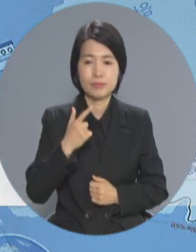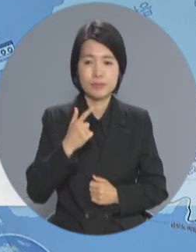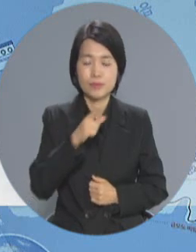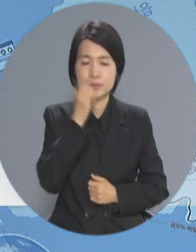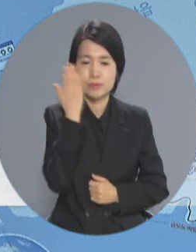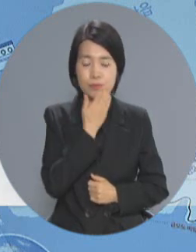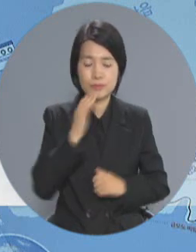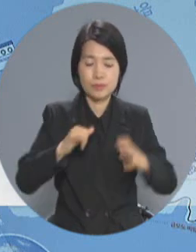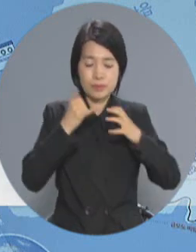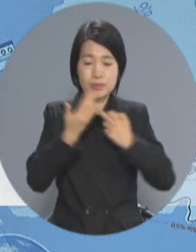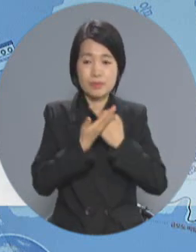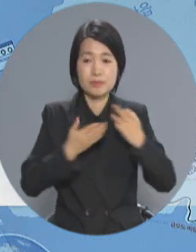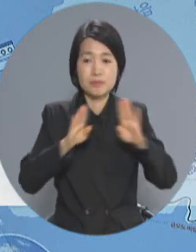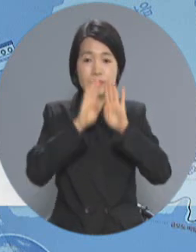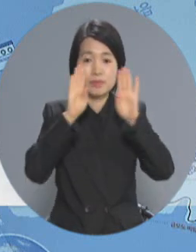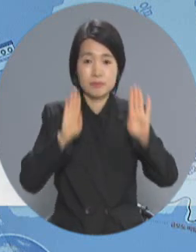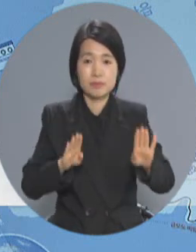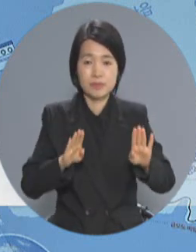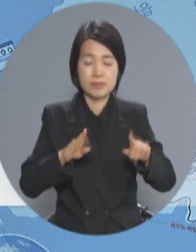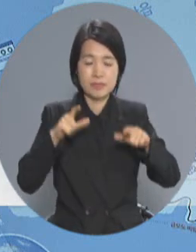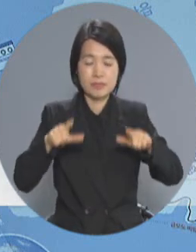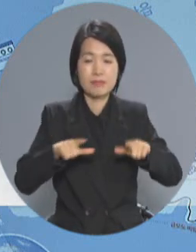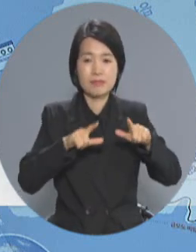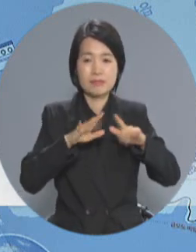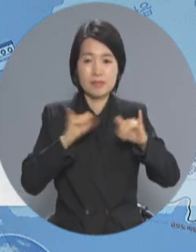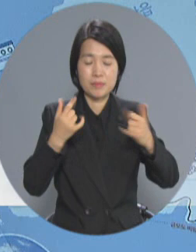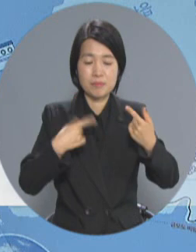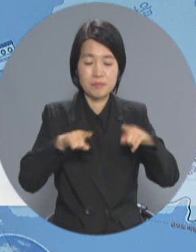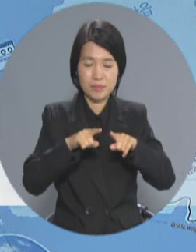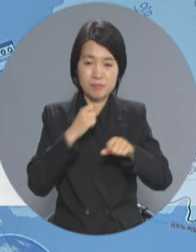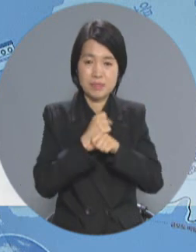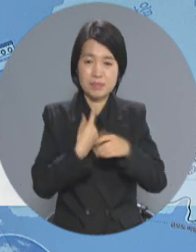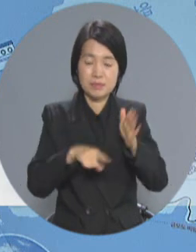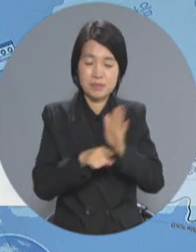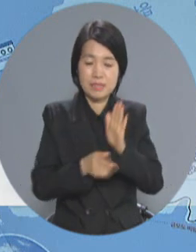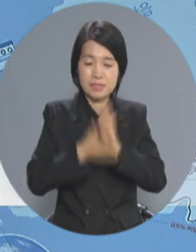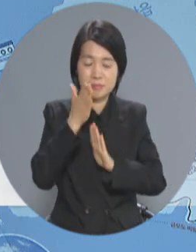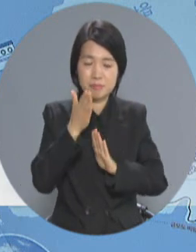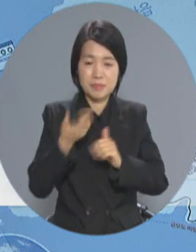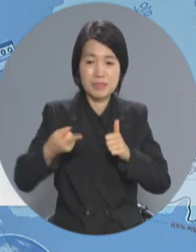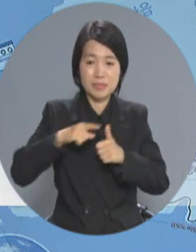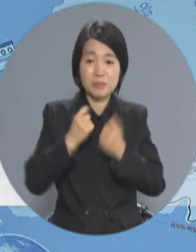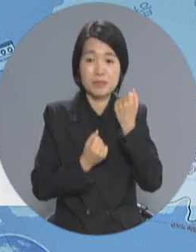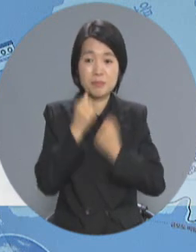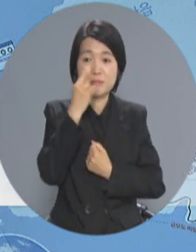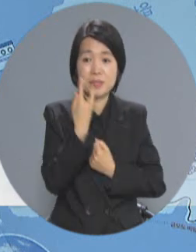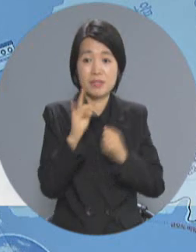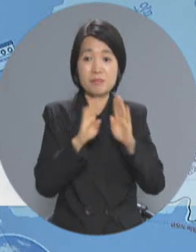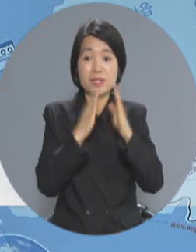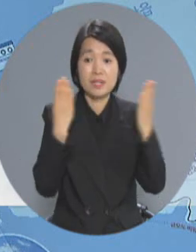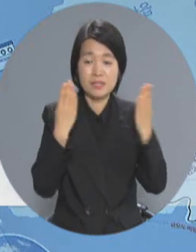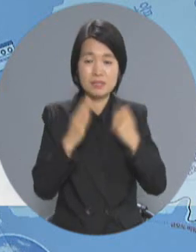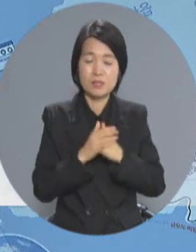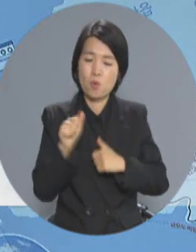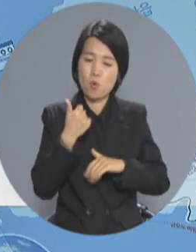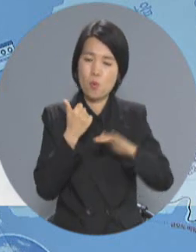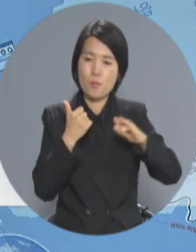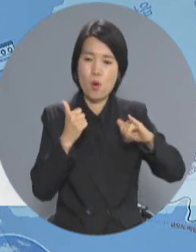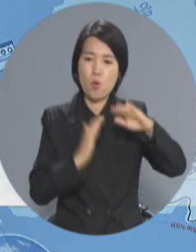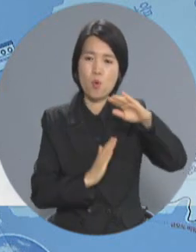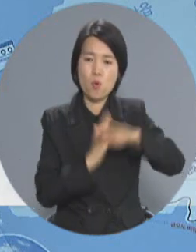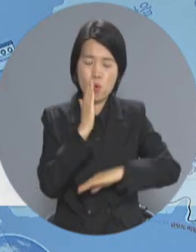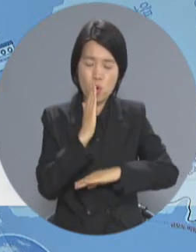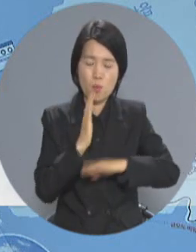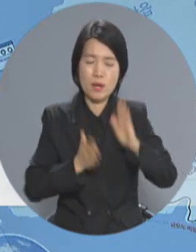2026년 여수 세계 선박람회를 지역민과 함께 만들기 위한 시민참여 설명회가 열렸습니다. 500명 넘는